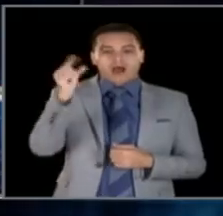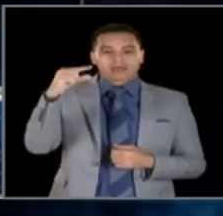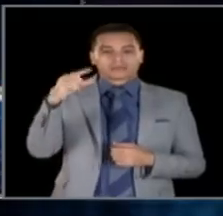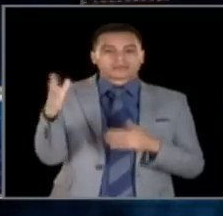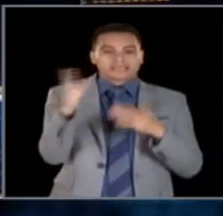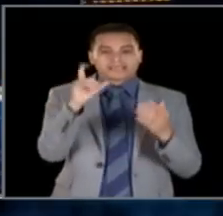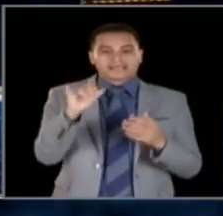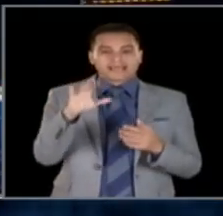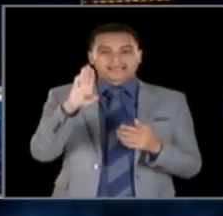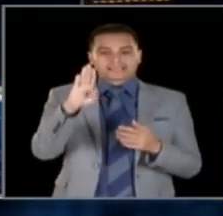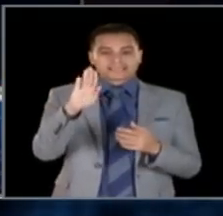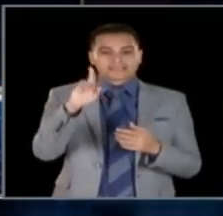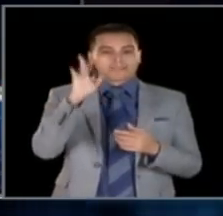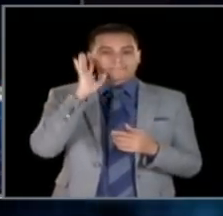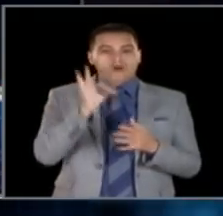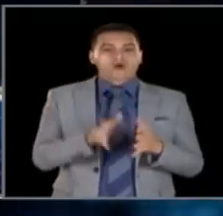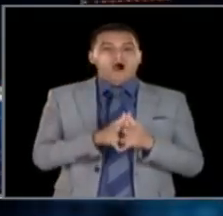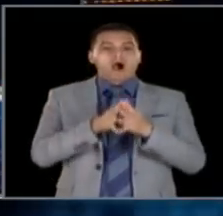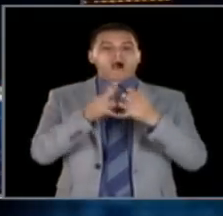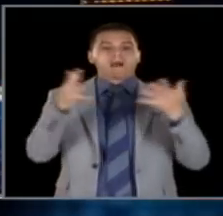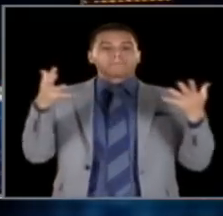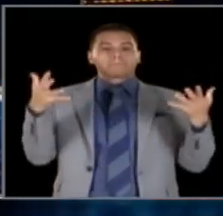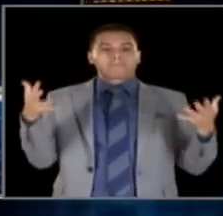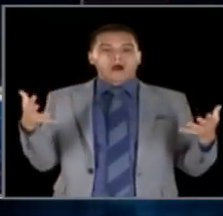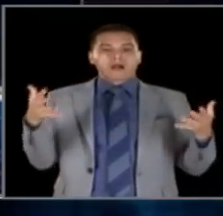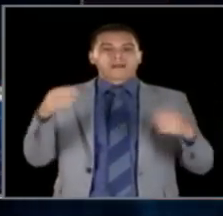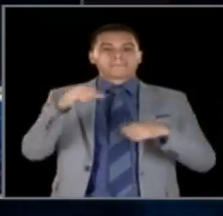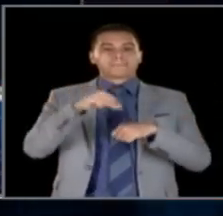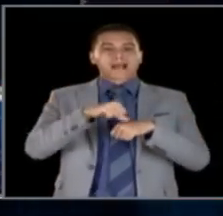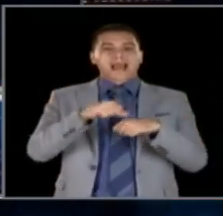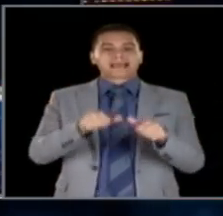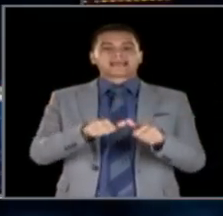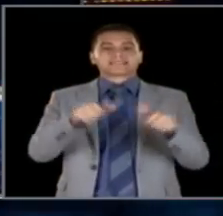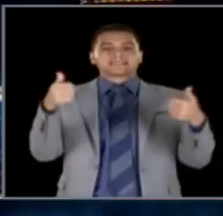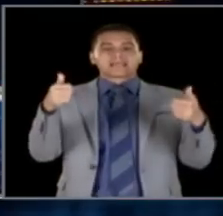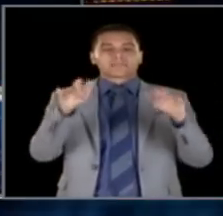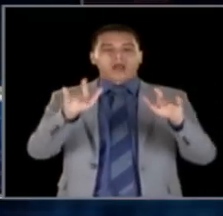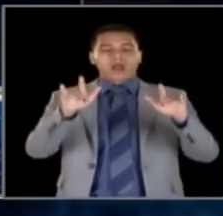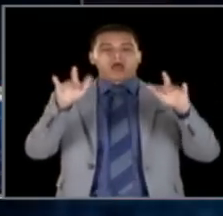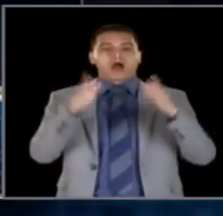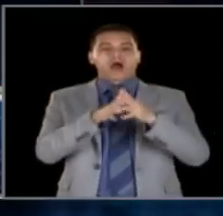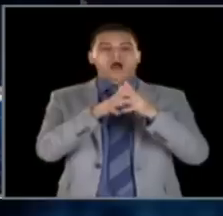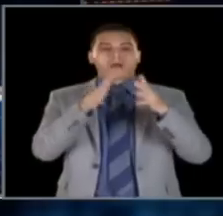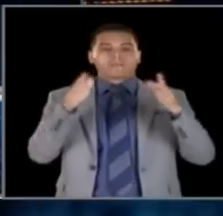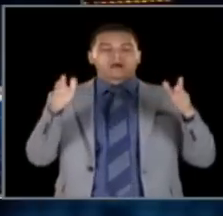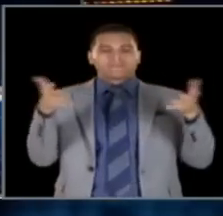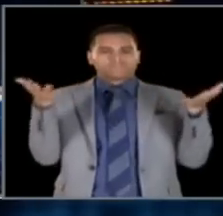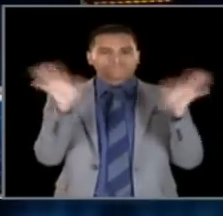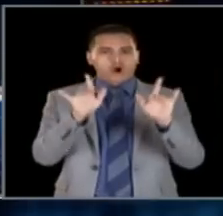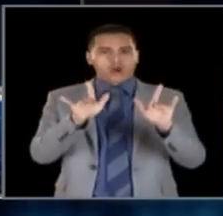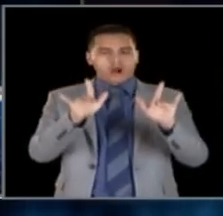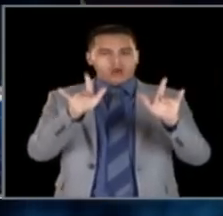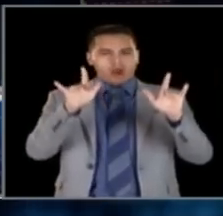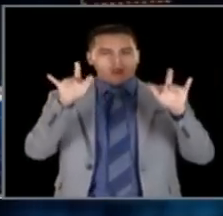الجراند ريكس هي أكبر صالة عرض سينمائي في أوروبا من حيث عدد المقاعد، ففي